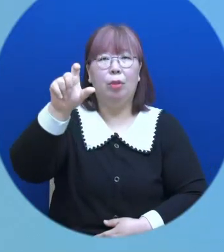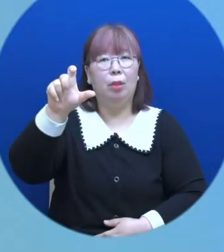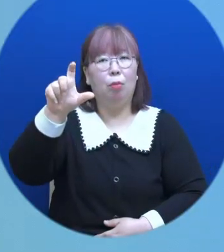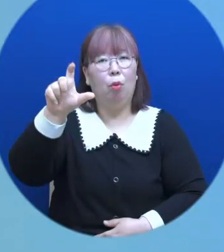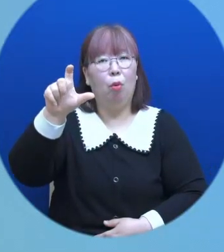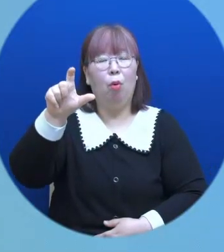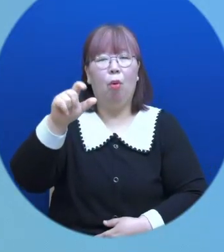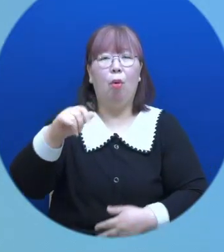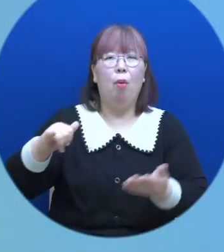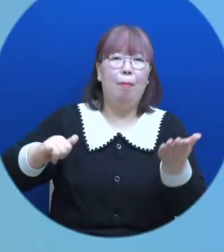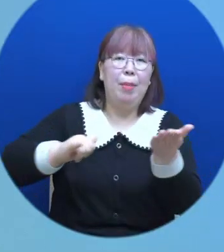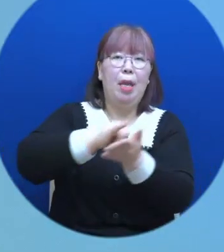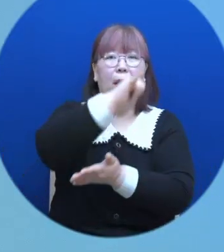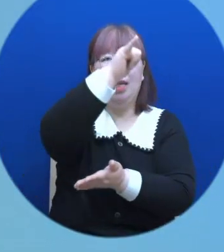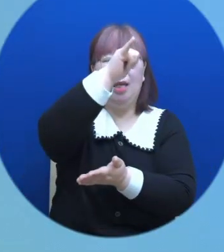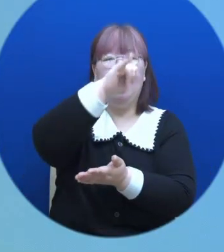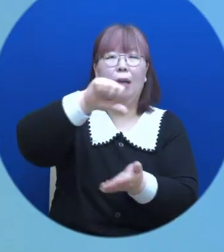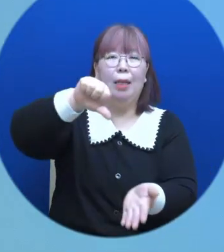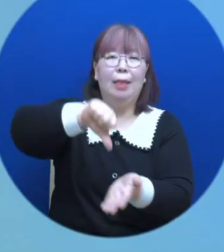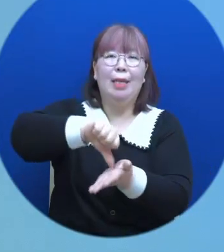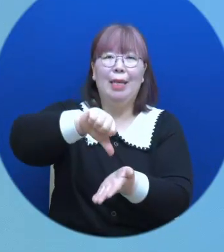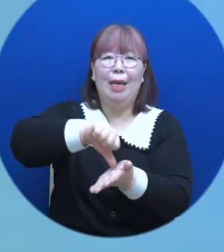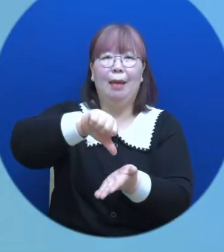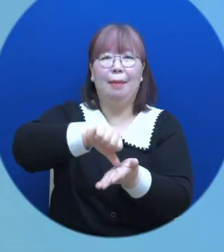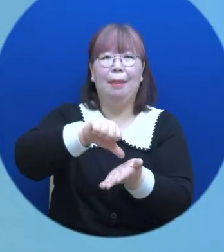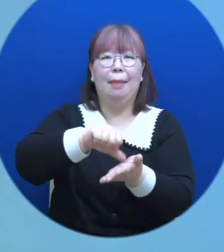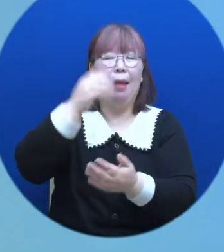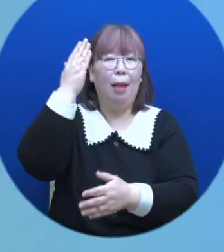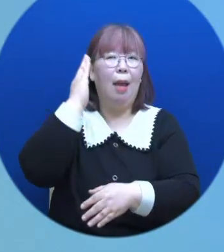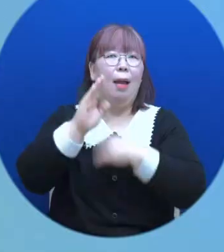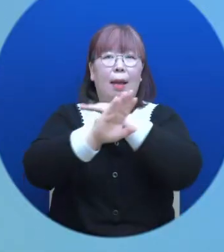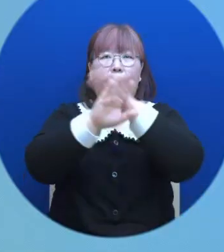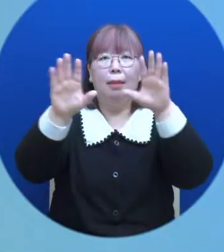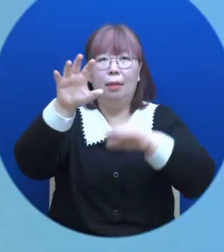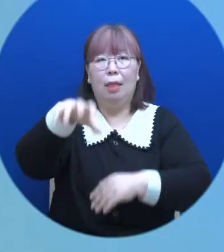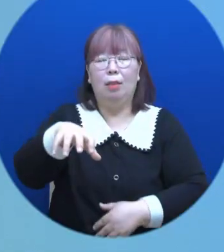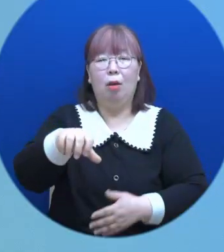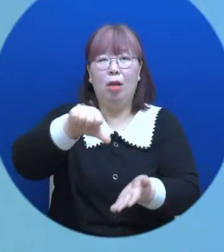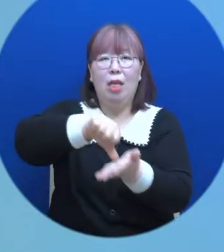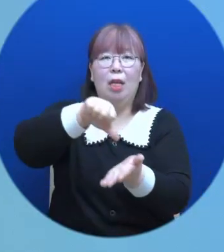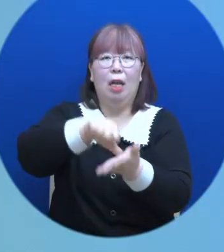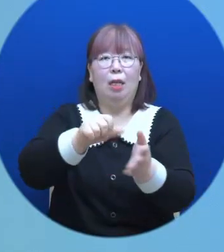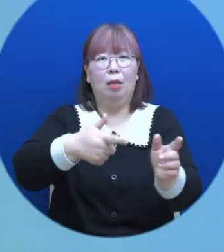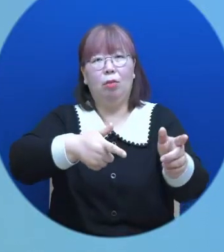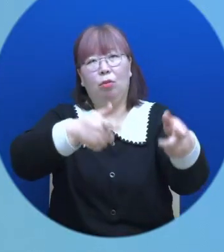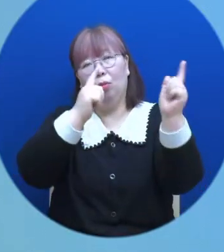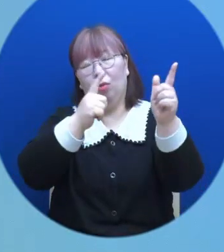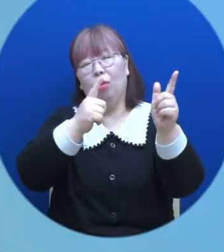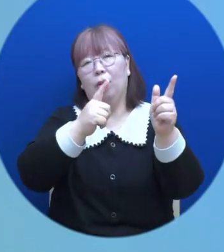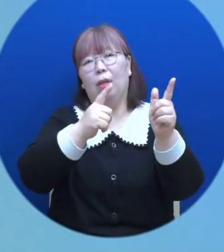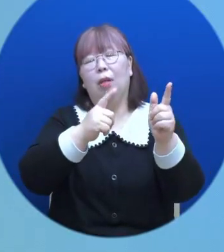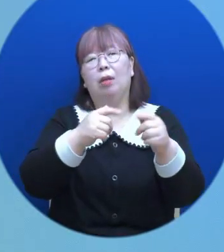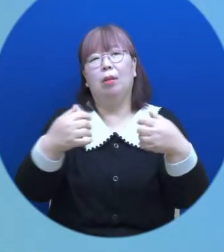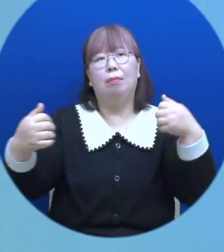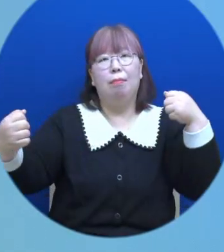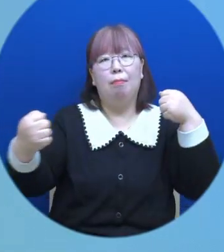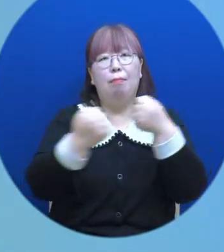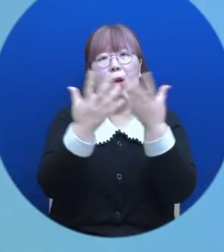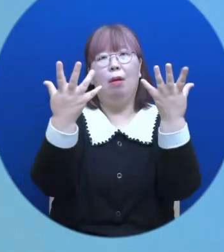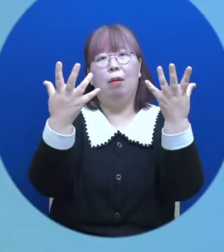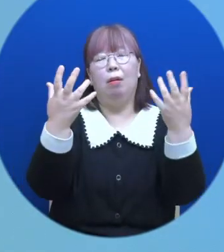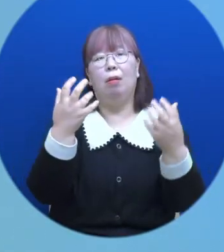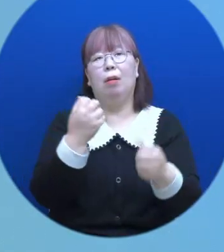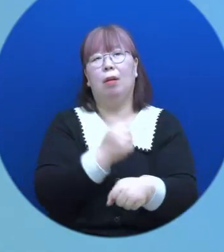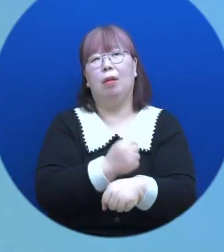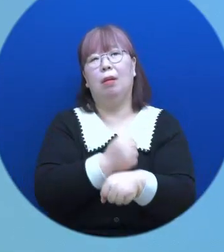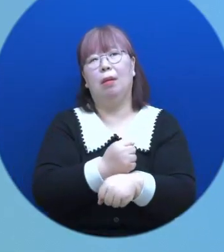F-15기가 이란 상공에서 이란이 쏜 미사일에 맞았어요. 그래서